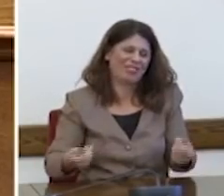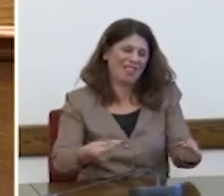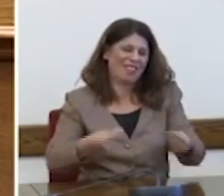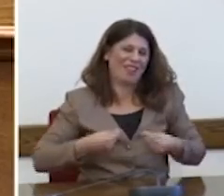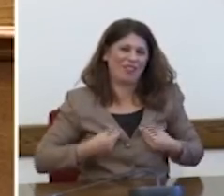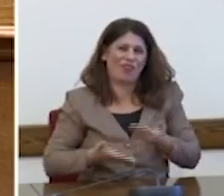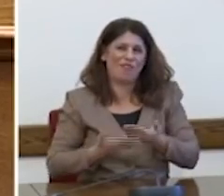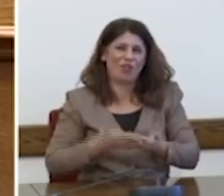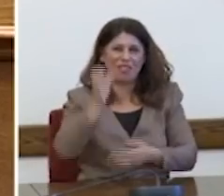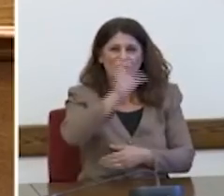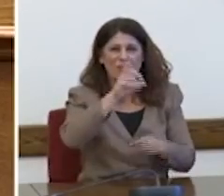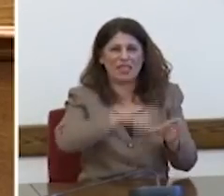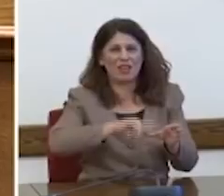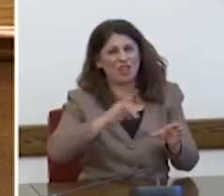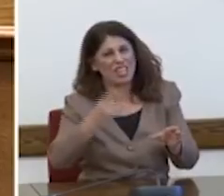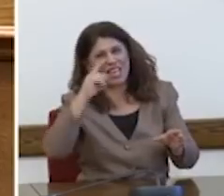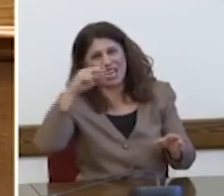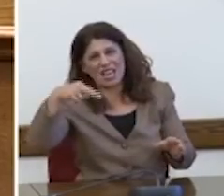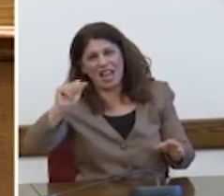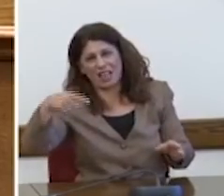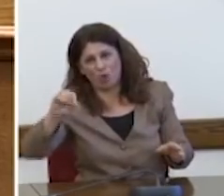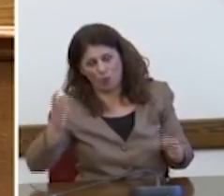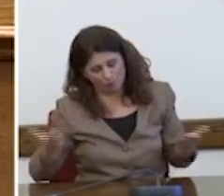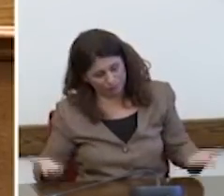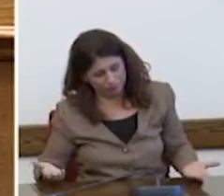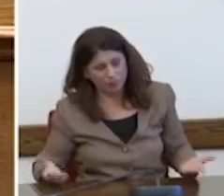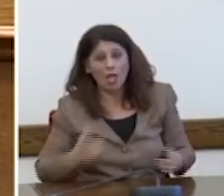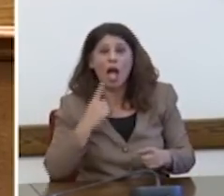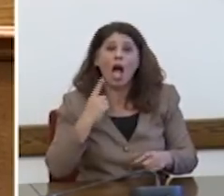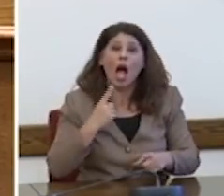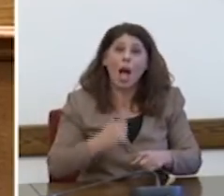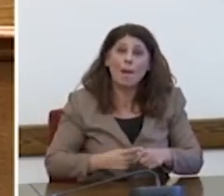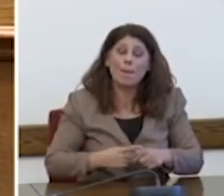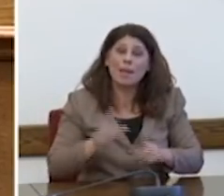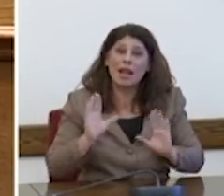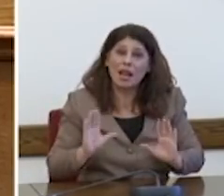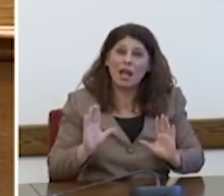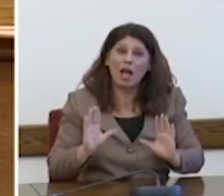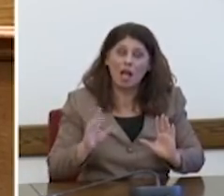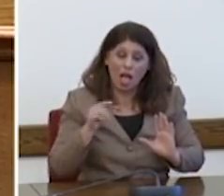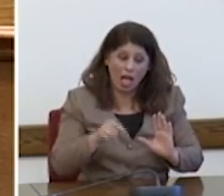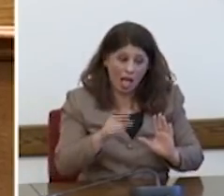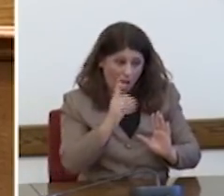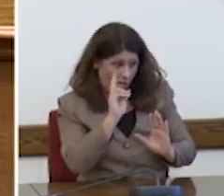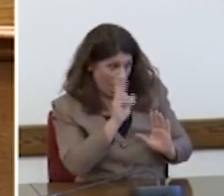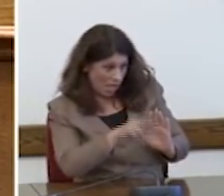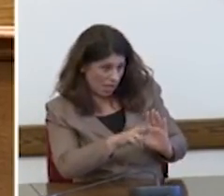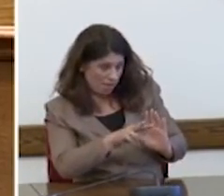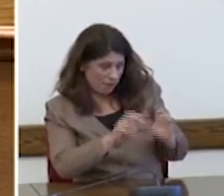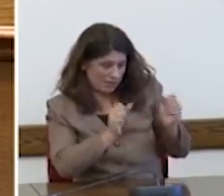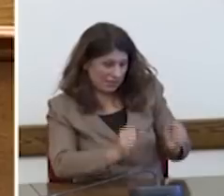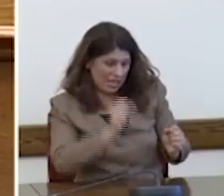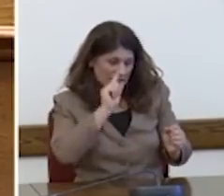απάντηση δηλαδή. Γιατί πολύ απλά αυτό που κρίνει τη στάση τόσο του ΝΑΤΟ όσο και